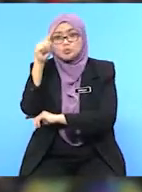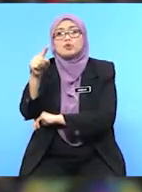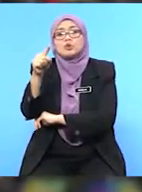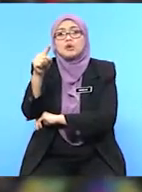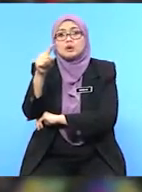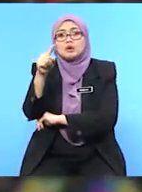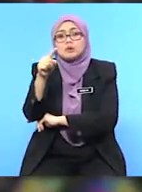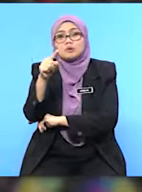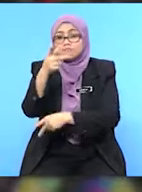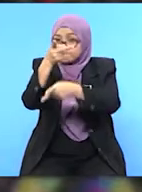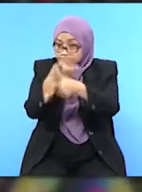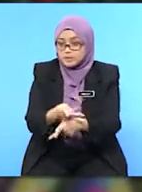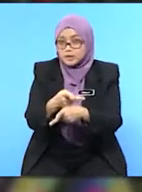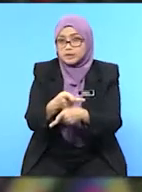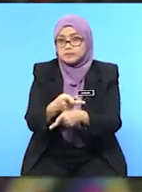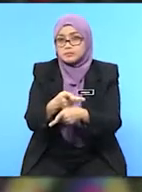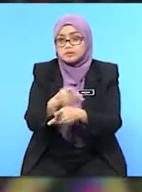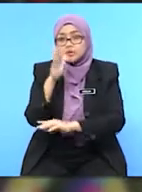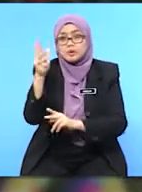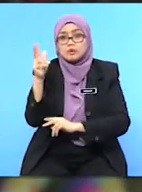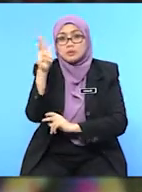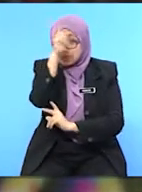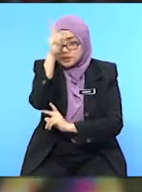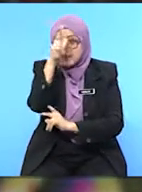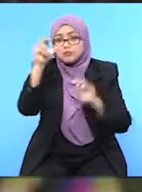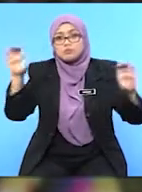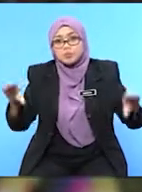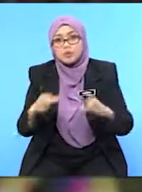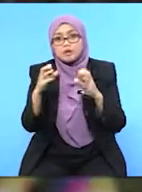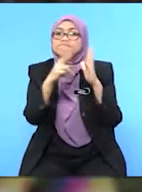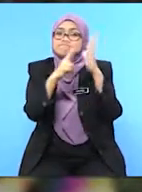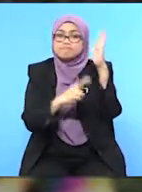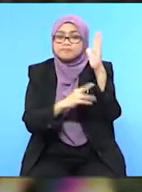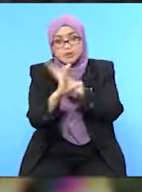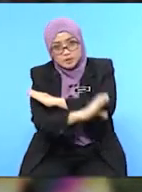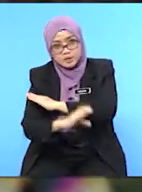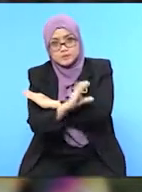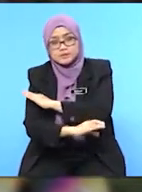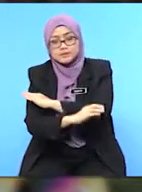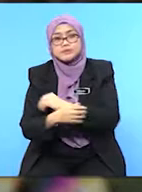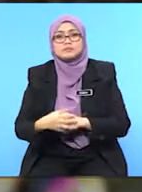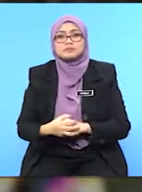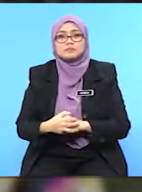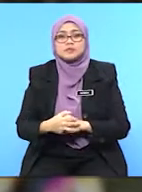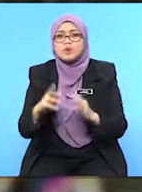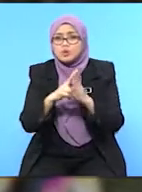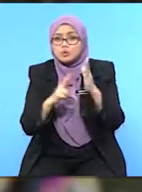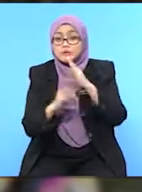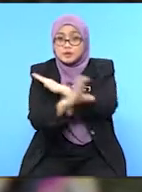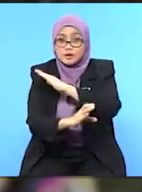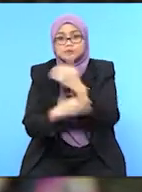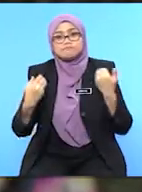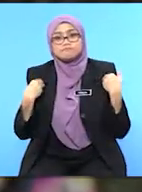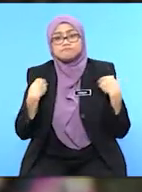pepadun ini adalah pembentukan ideologi negara yaitu rukun garing kita Arogan negara telah diperkenalkan pada